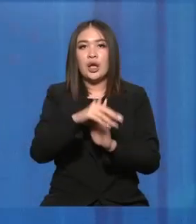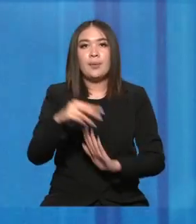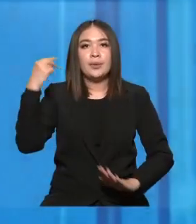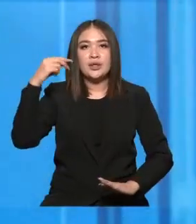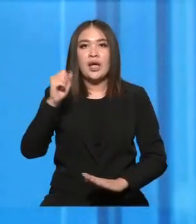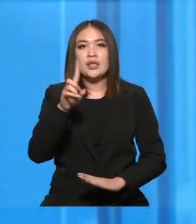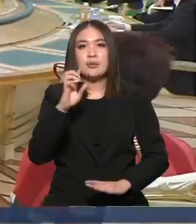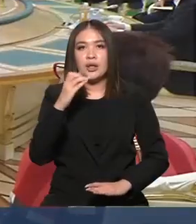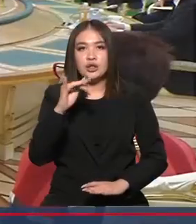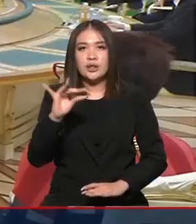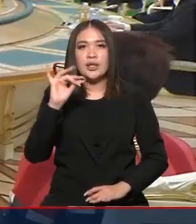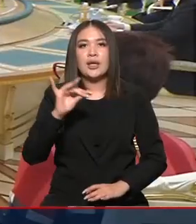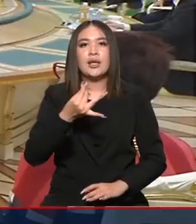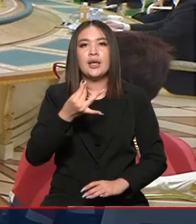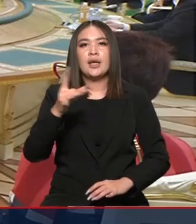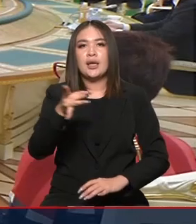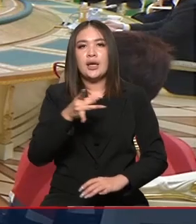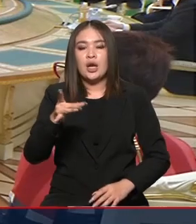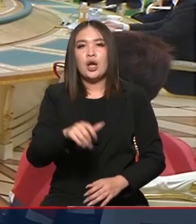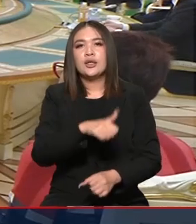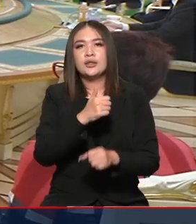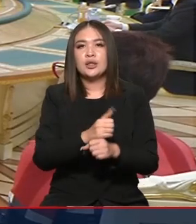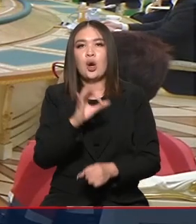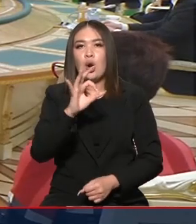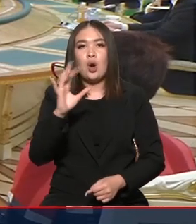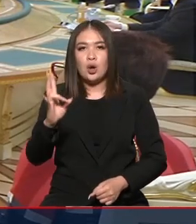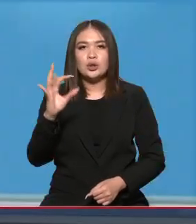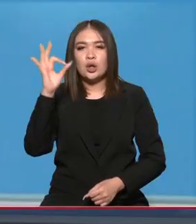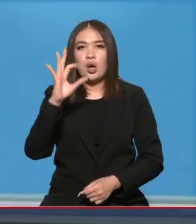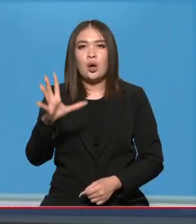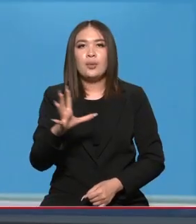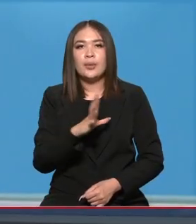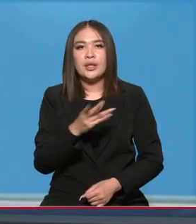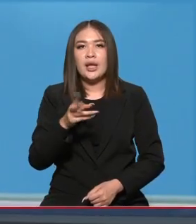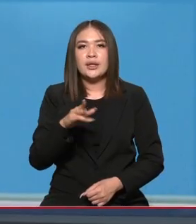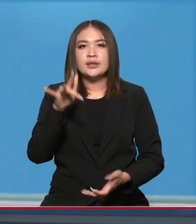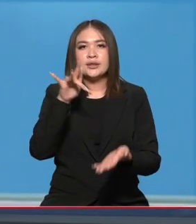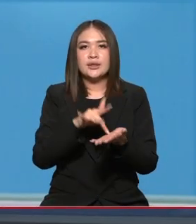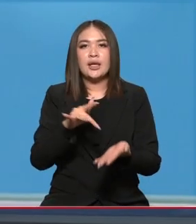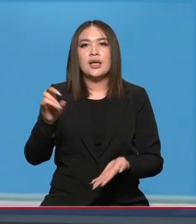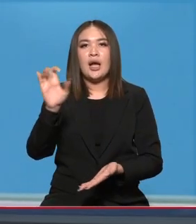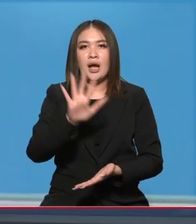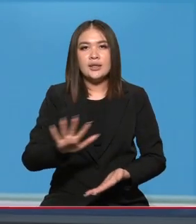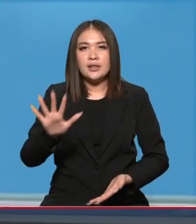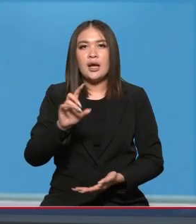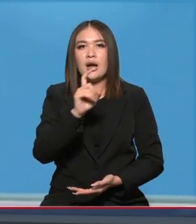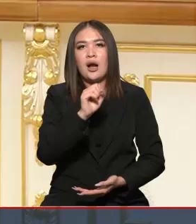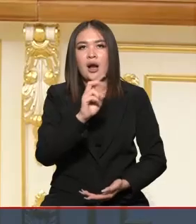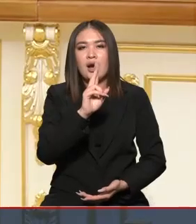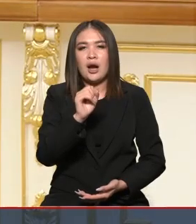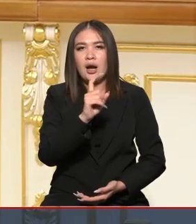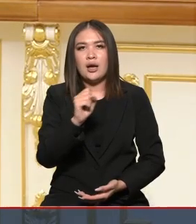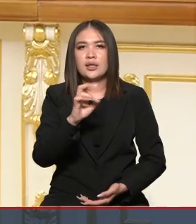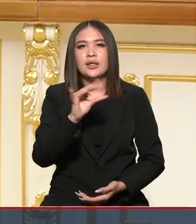Азербайджана Ильхам Алиев и глава регионального центра ООН по превентивной дипломатии для стран Центральной Азии Каха Имнадзе. В условиях